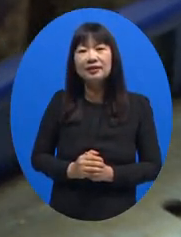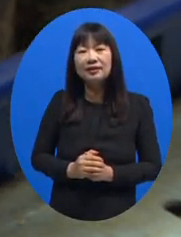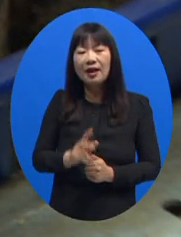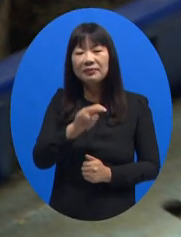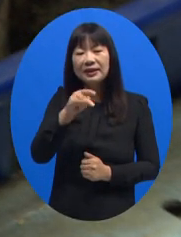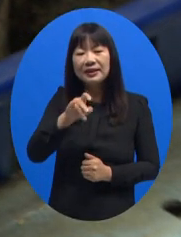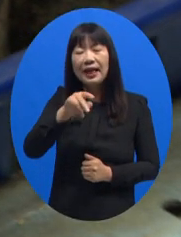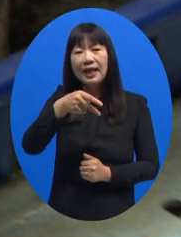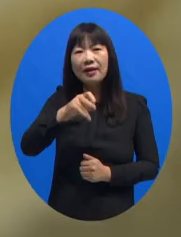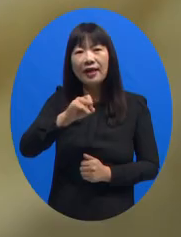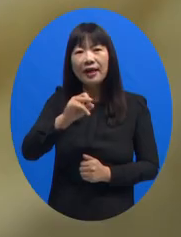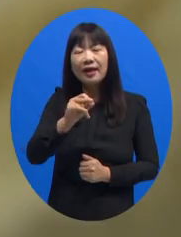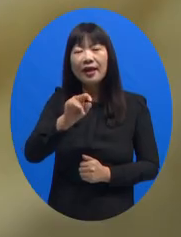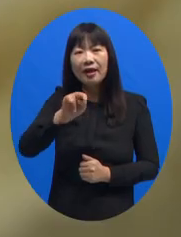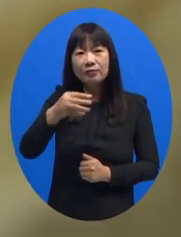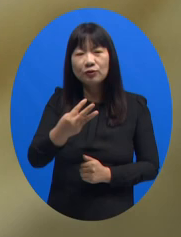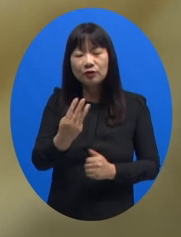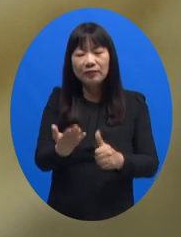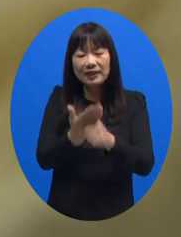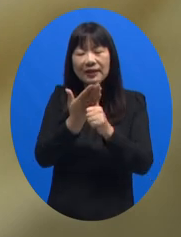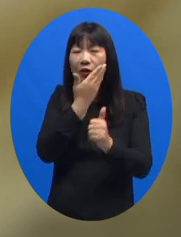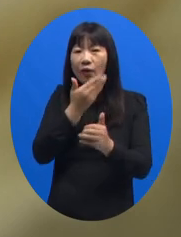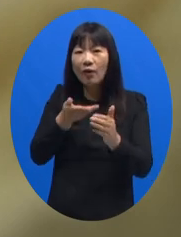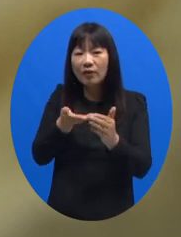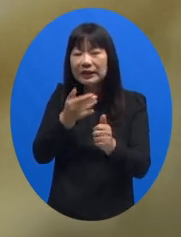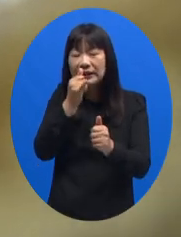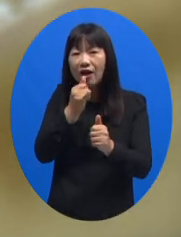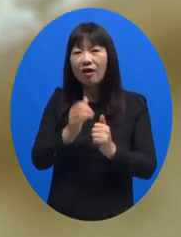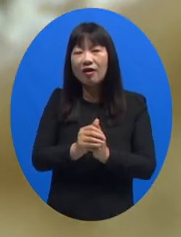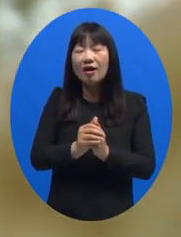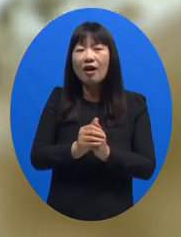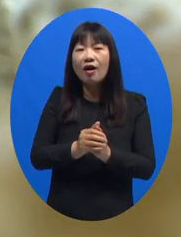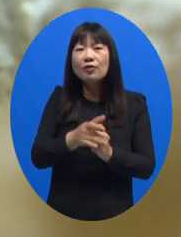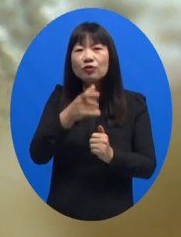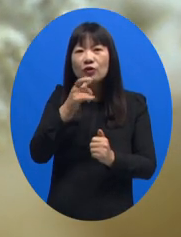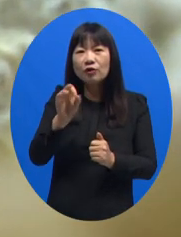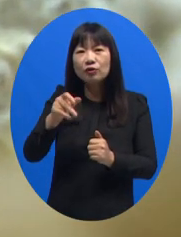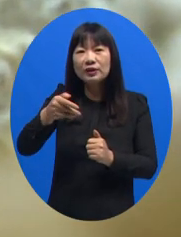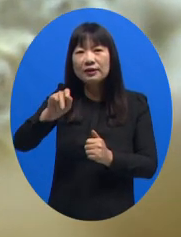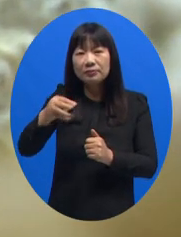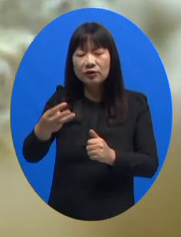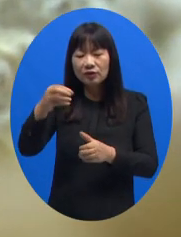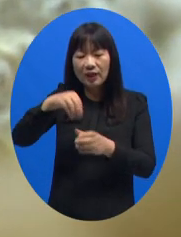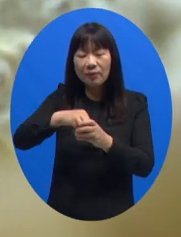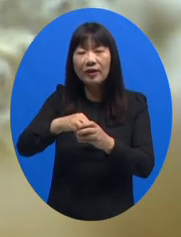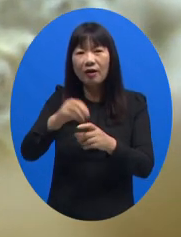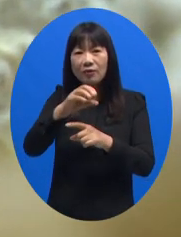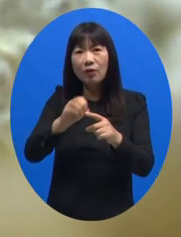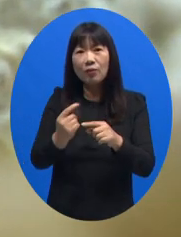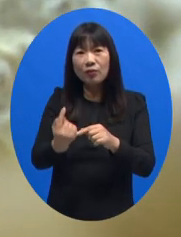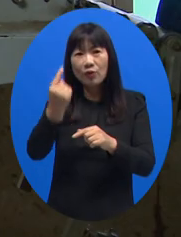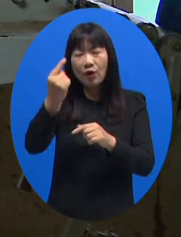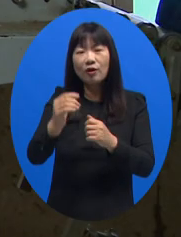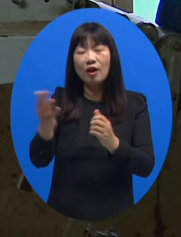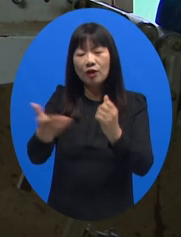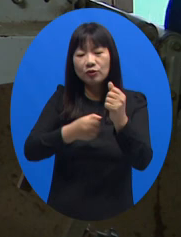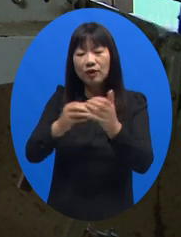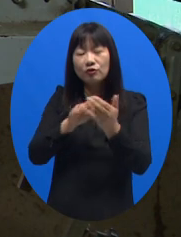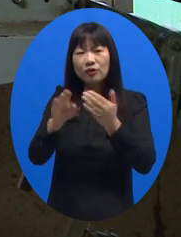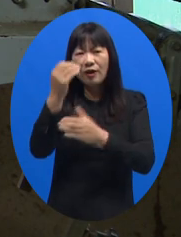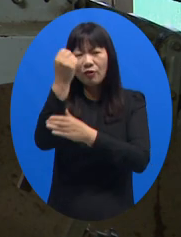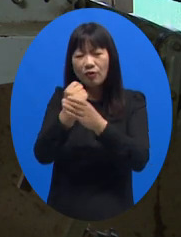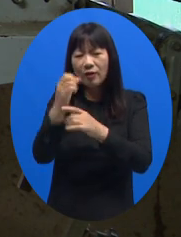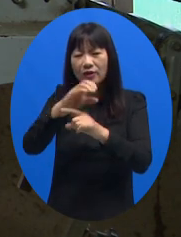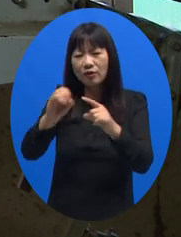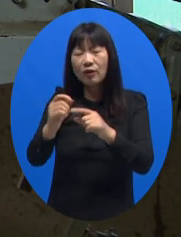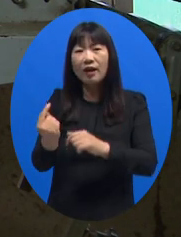미생물 배양에 사용되는 영양물이 들었는데 수분과 유기물 함량이 높아 수확 후엔 부패될 우려가 큽니다. 이